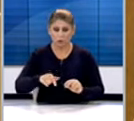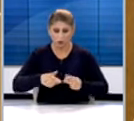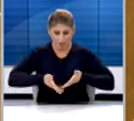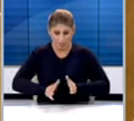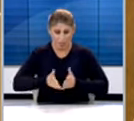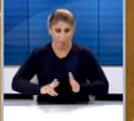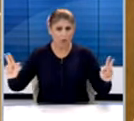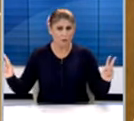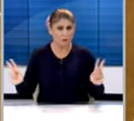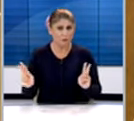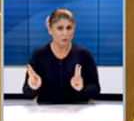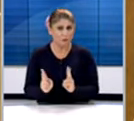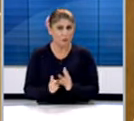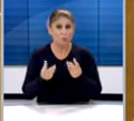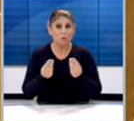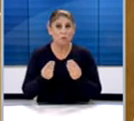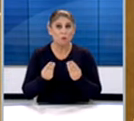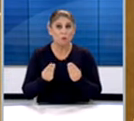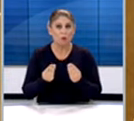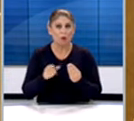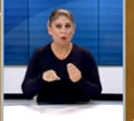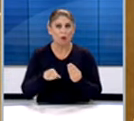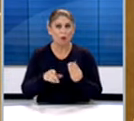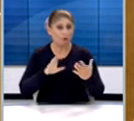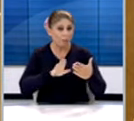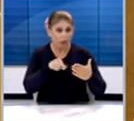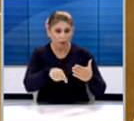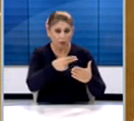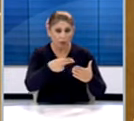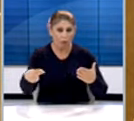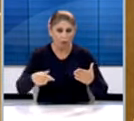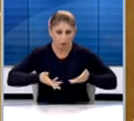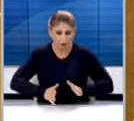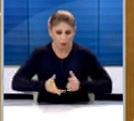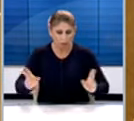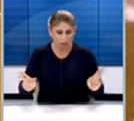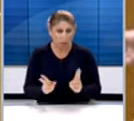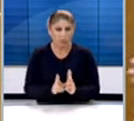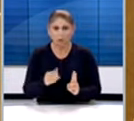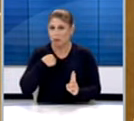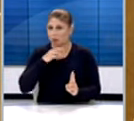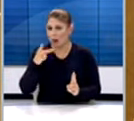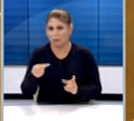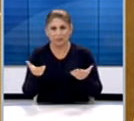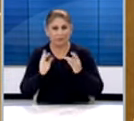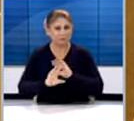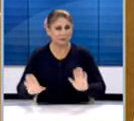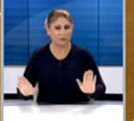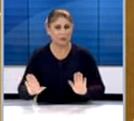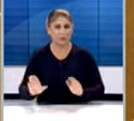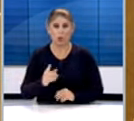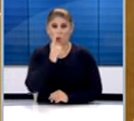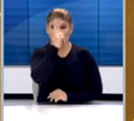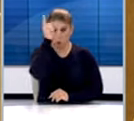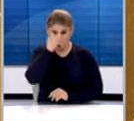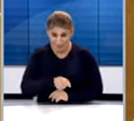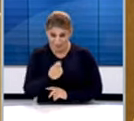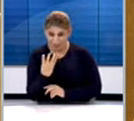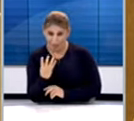στην οποία τίποτα δεν έχετε να πείτε. Στο 1/4 της ομιλίας του, το αρχικό, ο